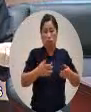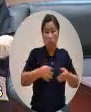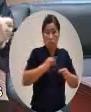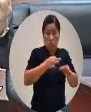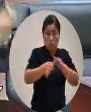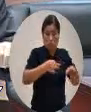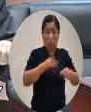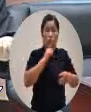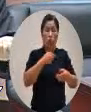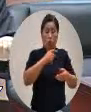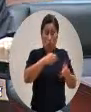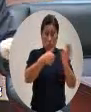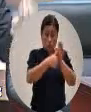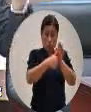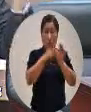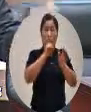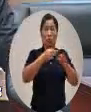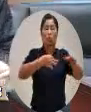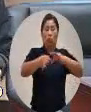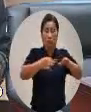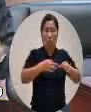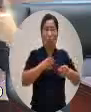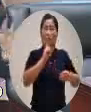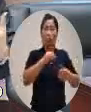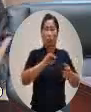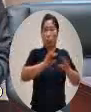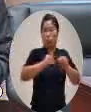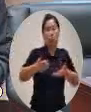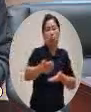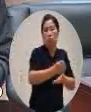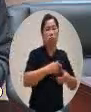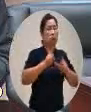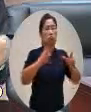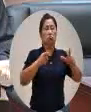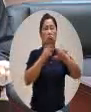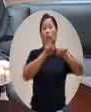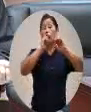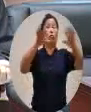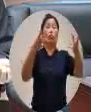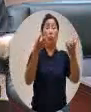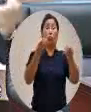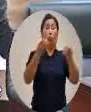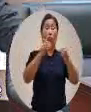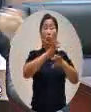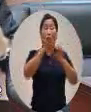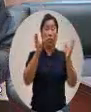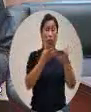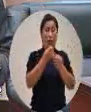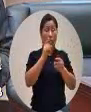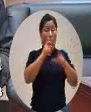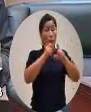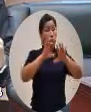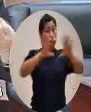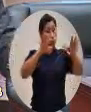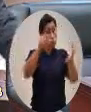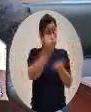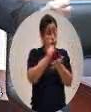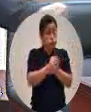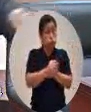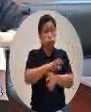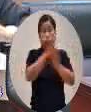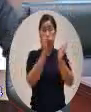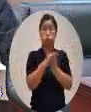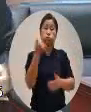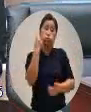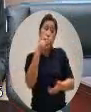收那就是徵收也應該有徵收的公告吧找到這種歷史資料嘛不然的話也要徵收的一些紀錄啊你徵